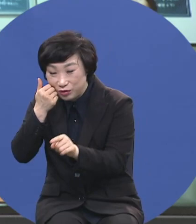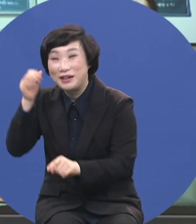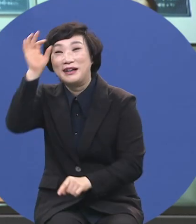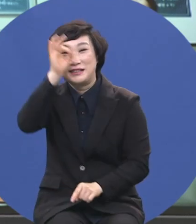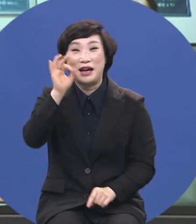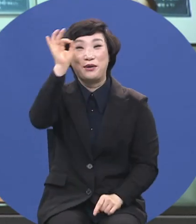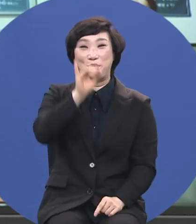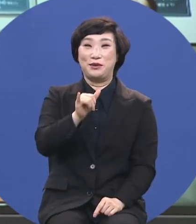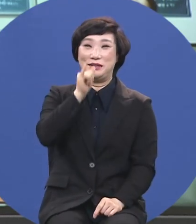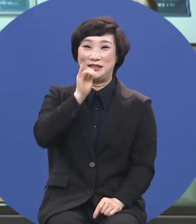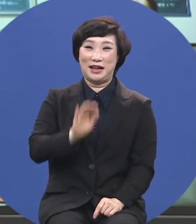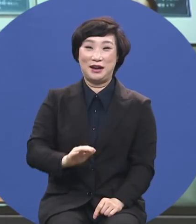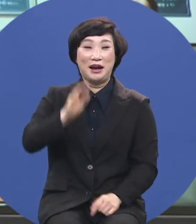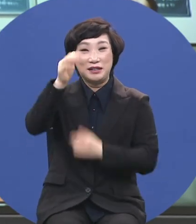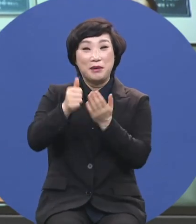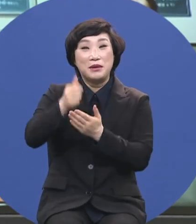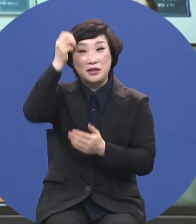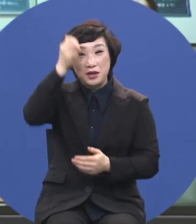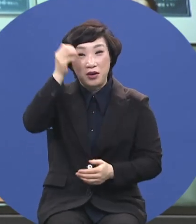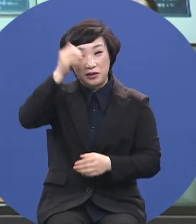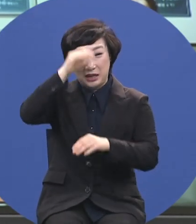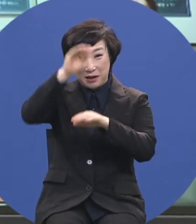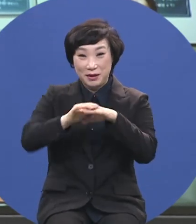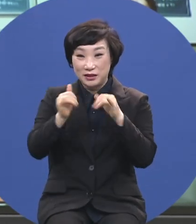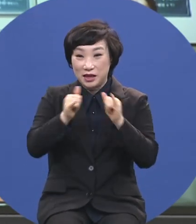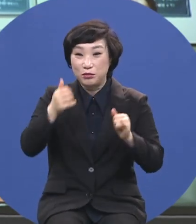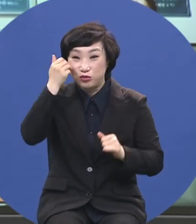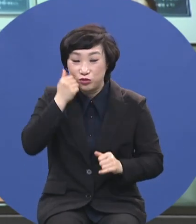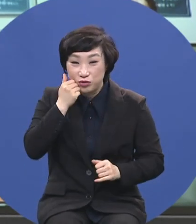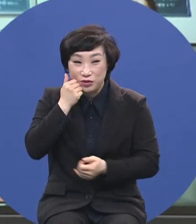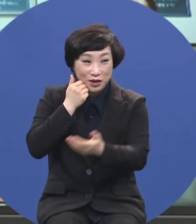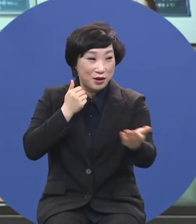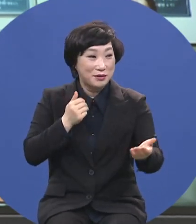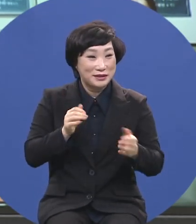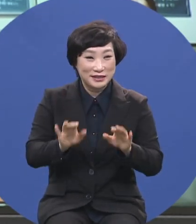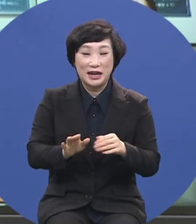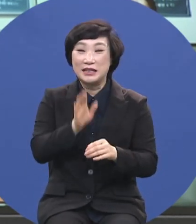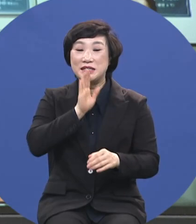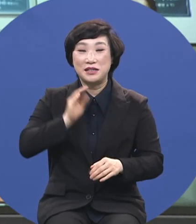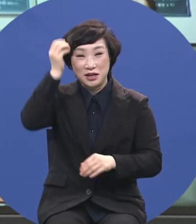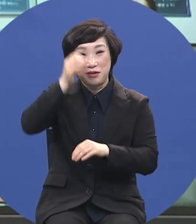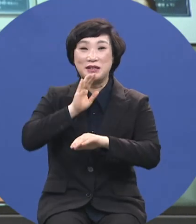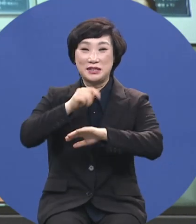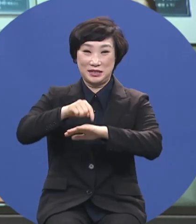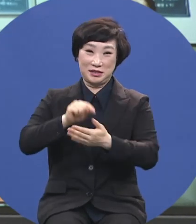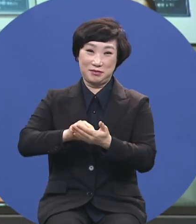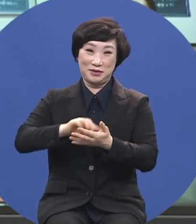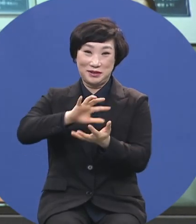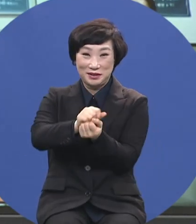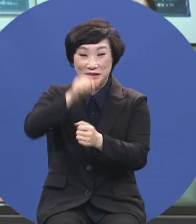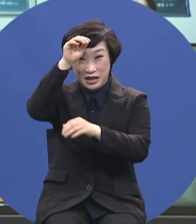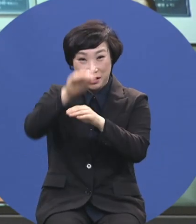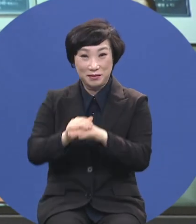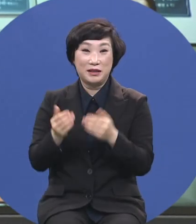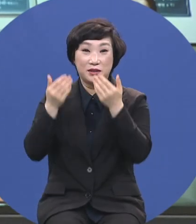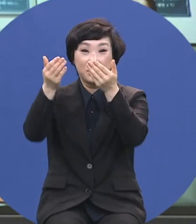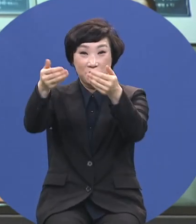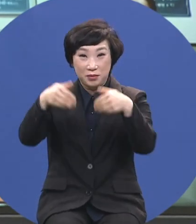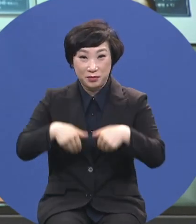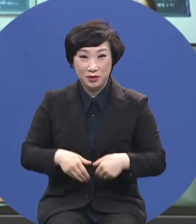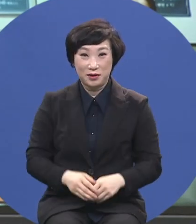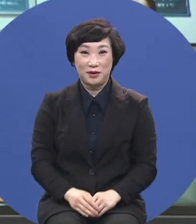찾으시느니라. 하나님은 영이시니 예배하는 자가 신령과 진정으로 예배할지니라.